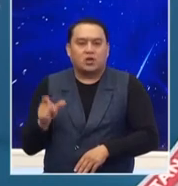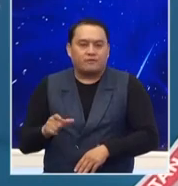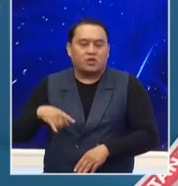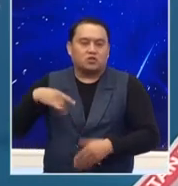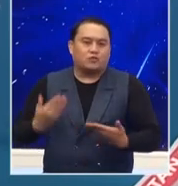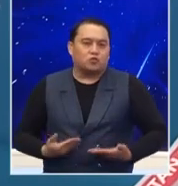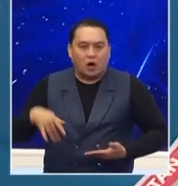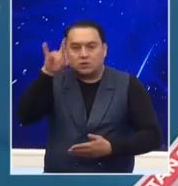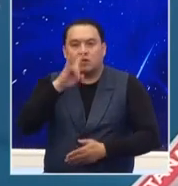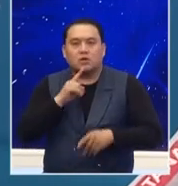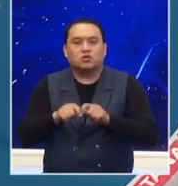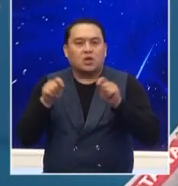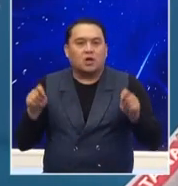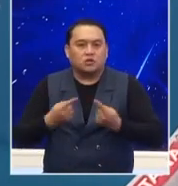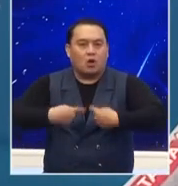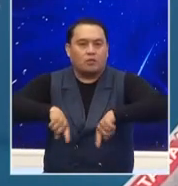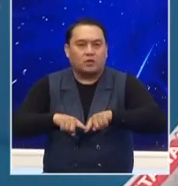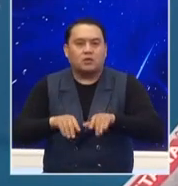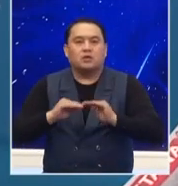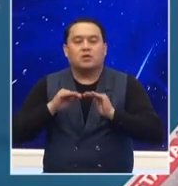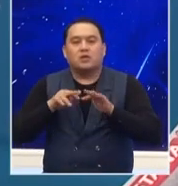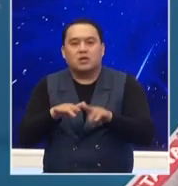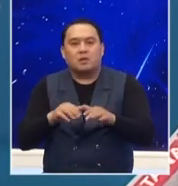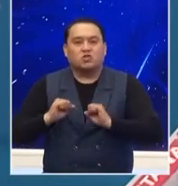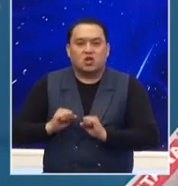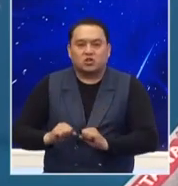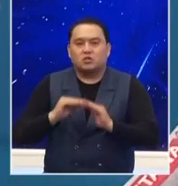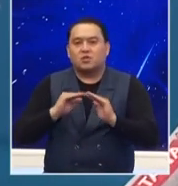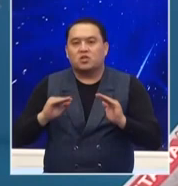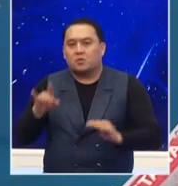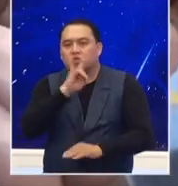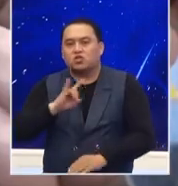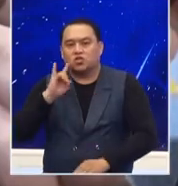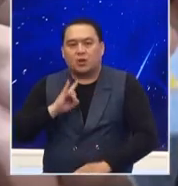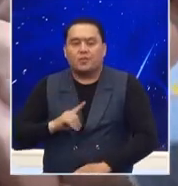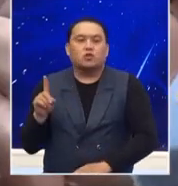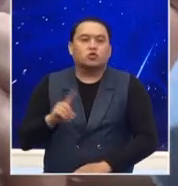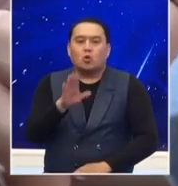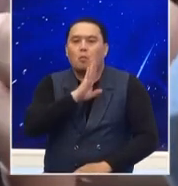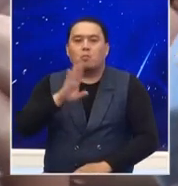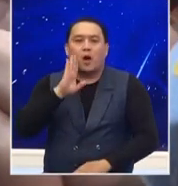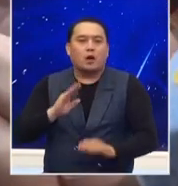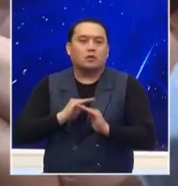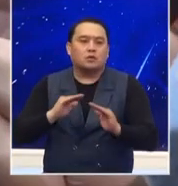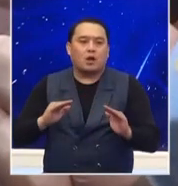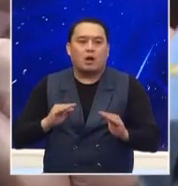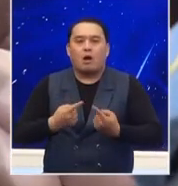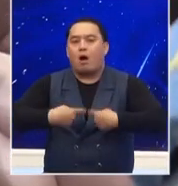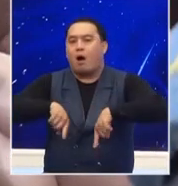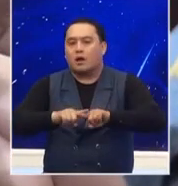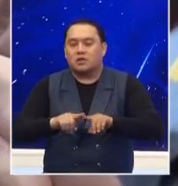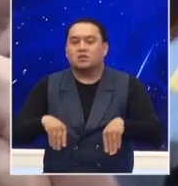что создание агентства по делам семьи и защиты прав детей и женщин. Что многодетным матерям даст это агентство?